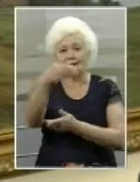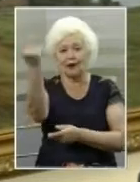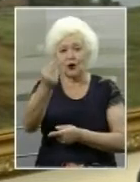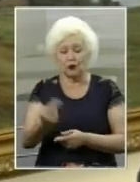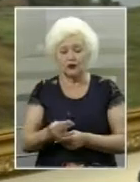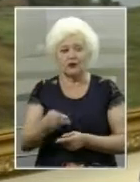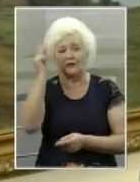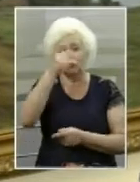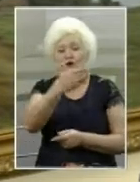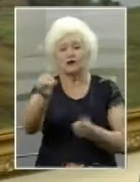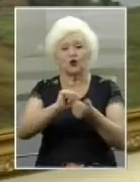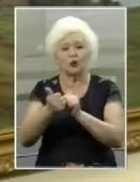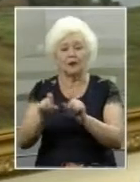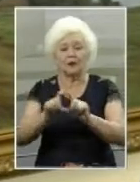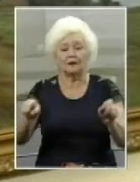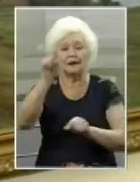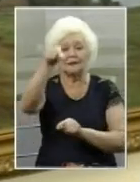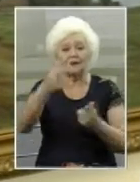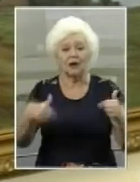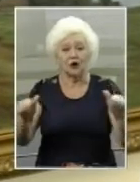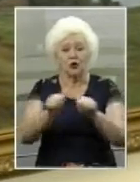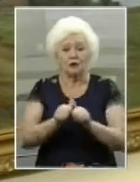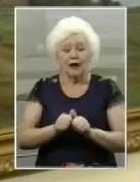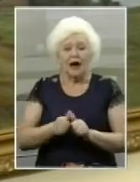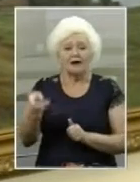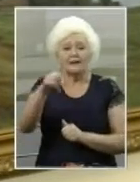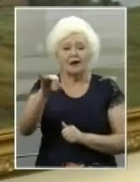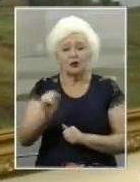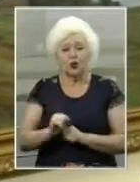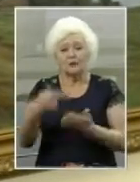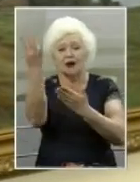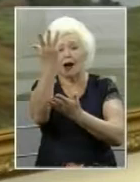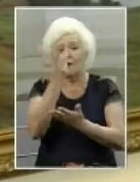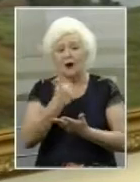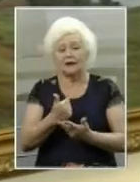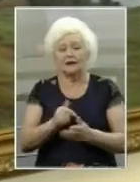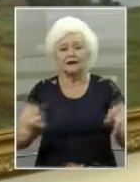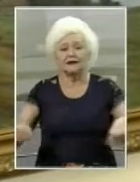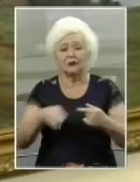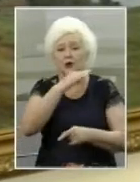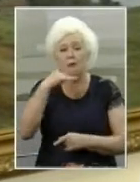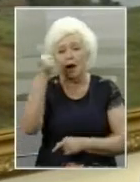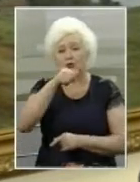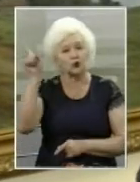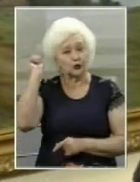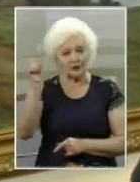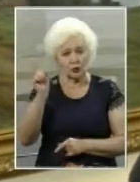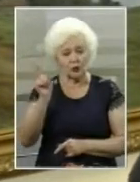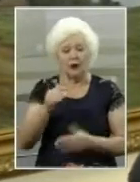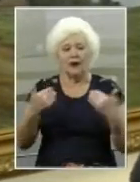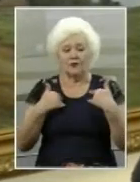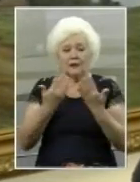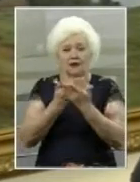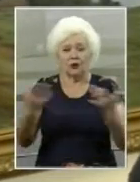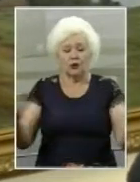його бібліотеці і в тій організації «Дніпровська палітра», яку він створив ще багато років тому. В нашій